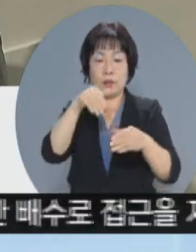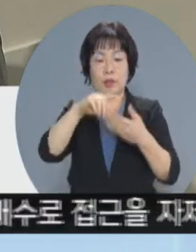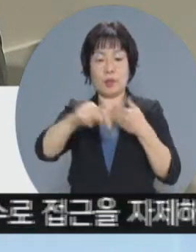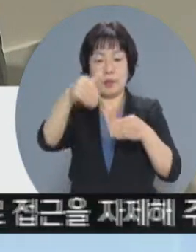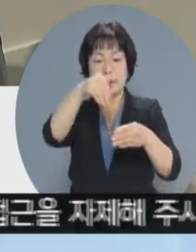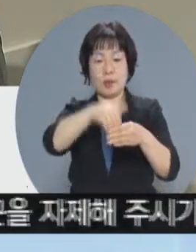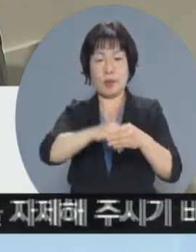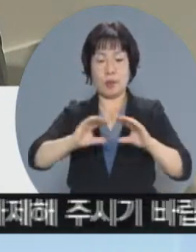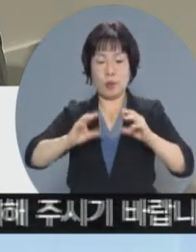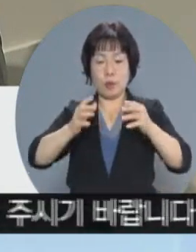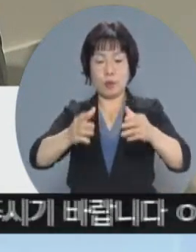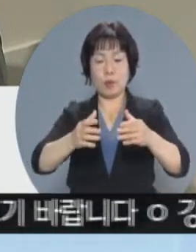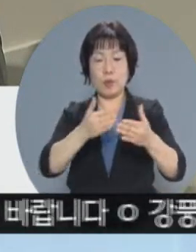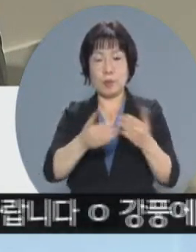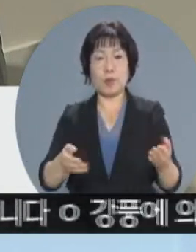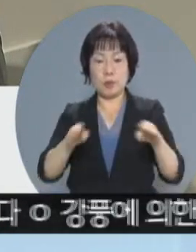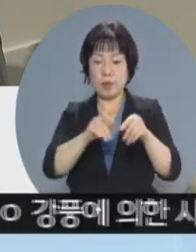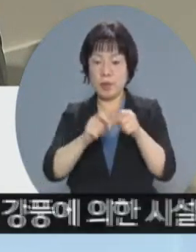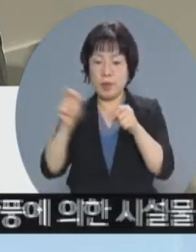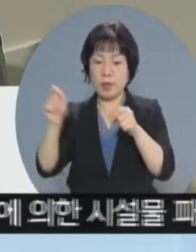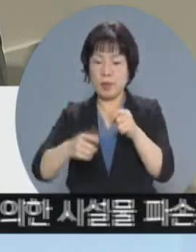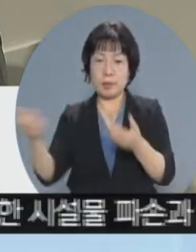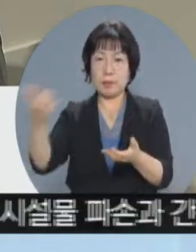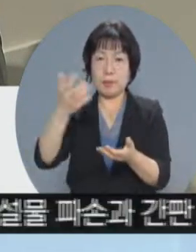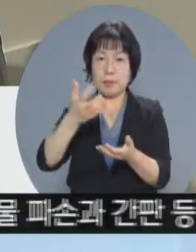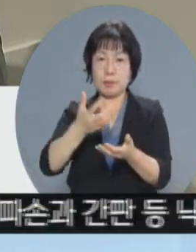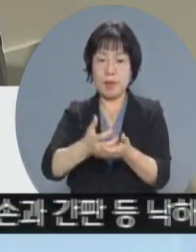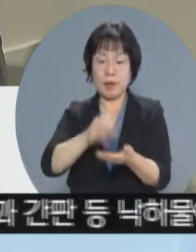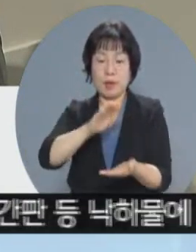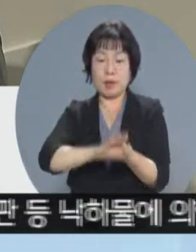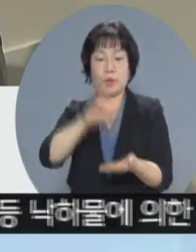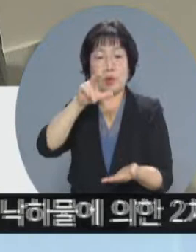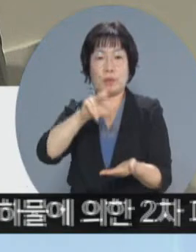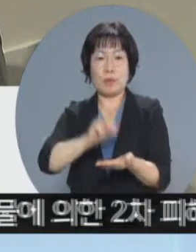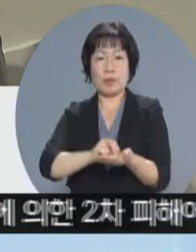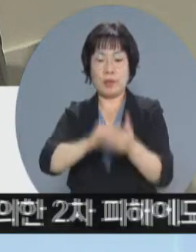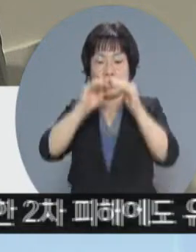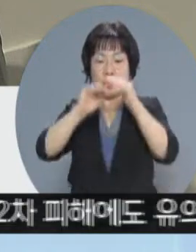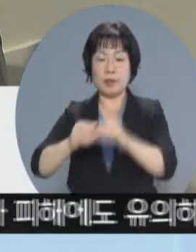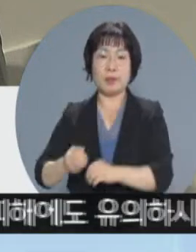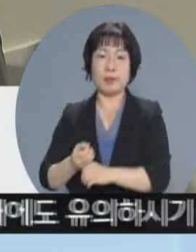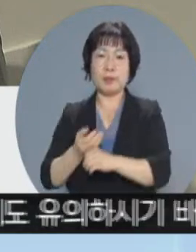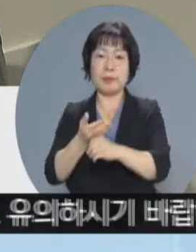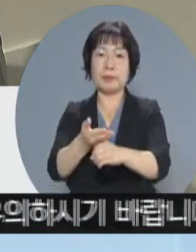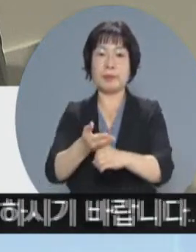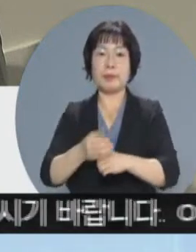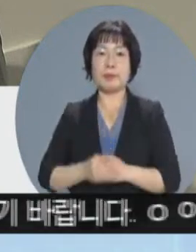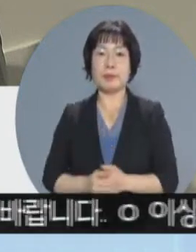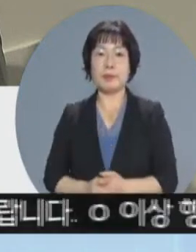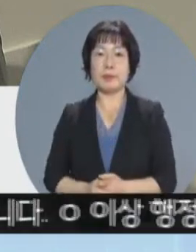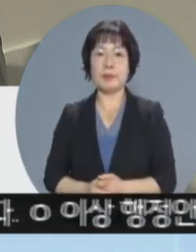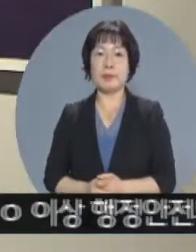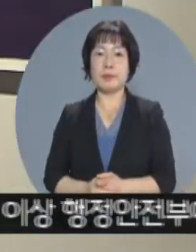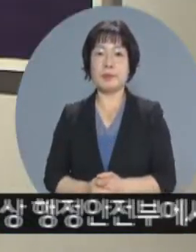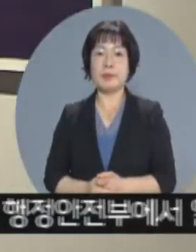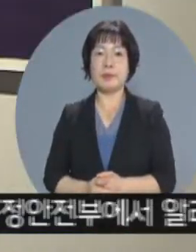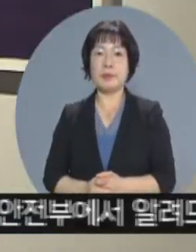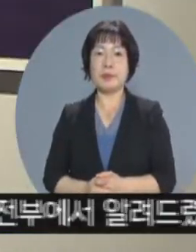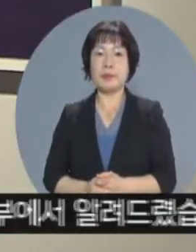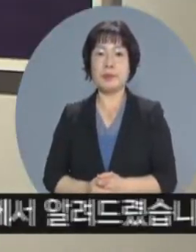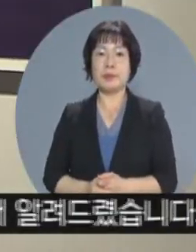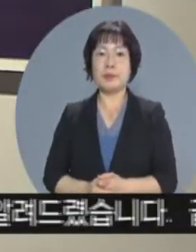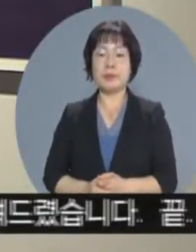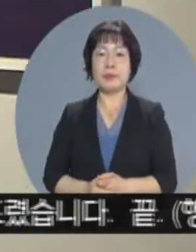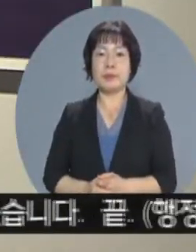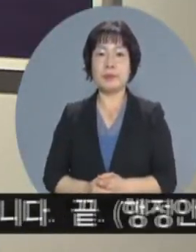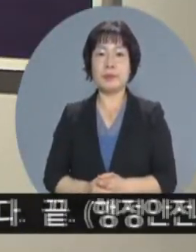지방선거에서는 국립현대미술관 분관 유치가 지역의 이슈가 되기도 했었습니다. 최우식 기자가 보도합니다.